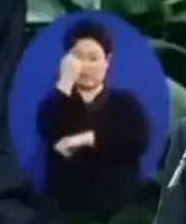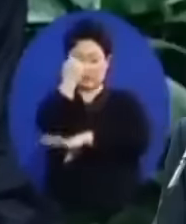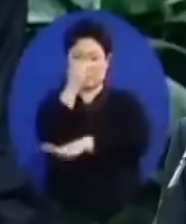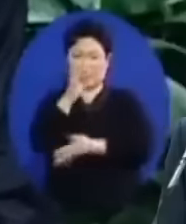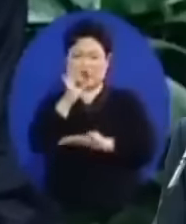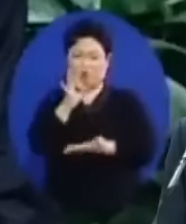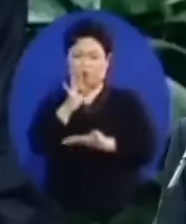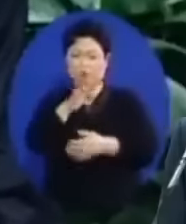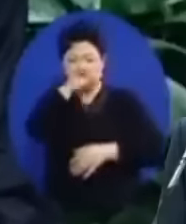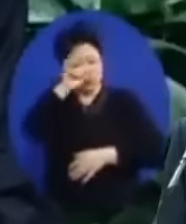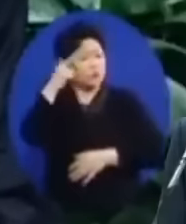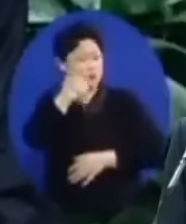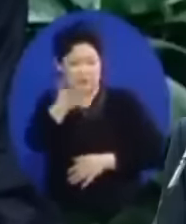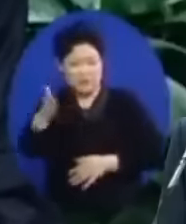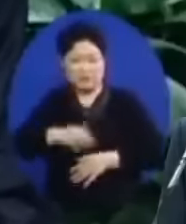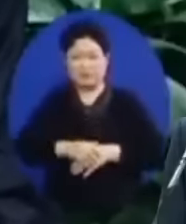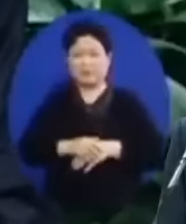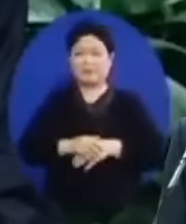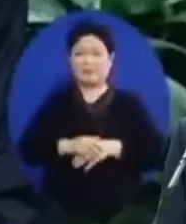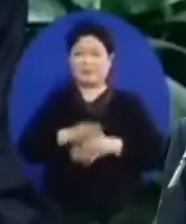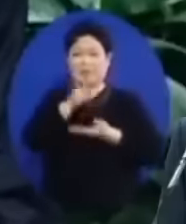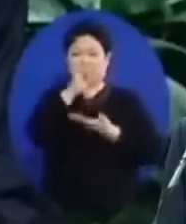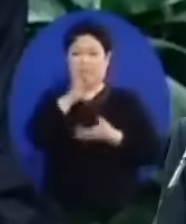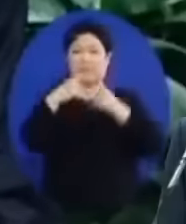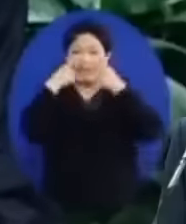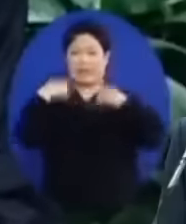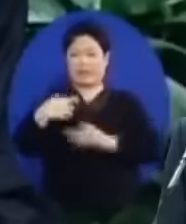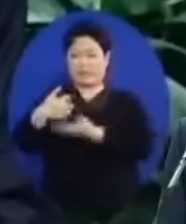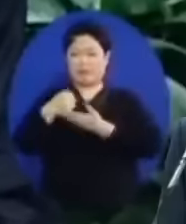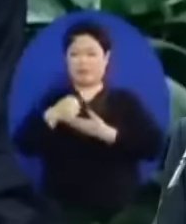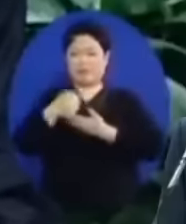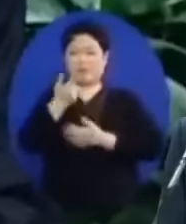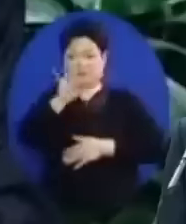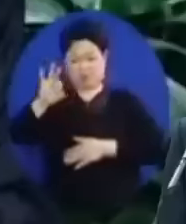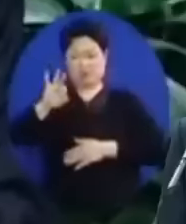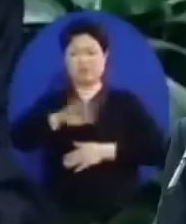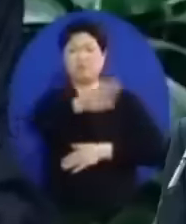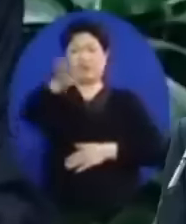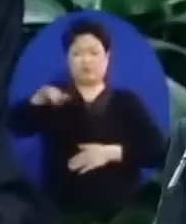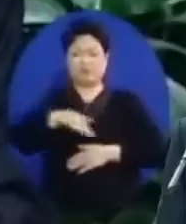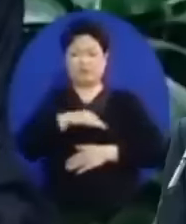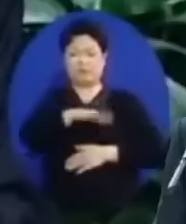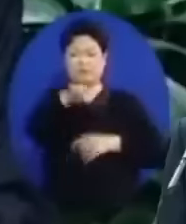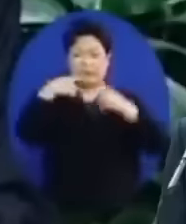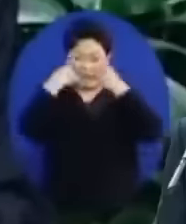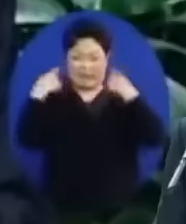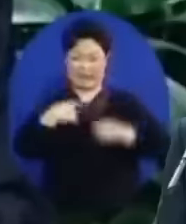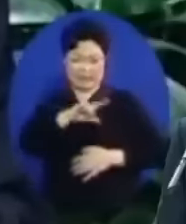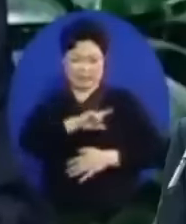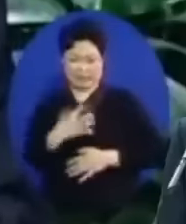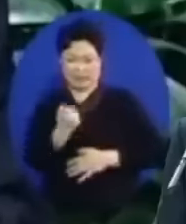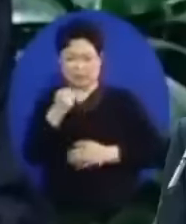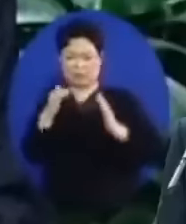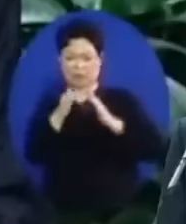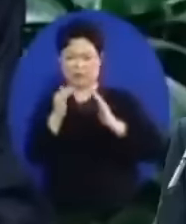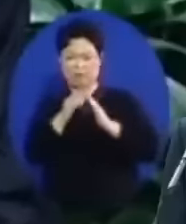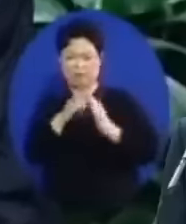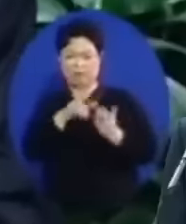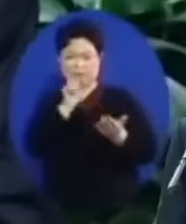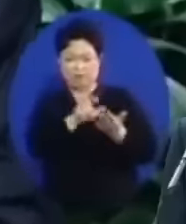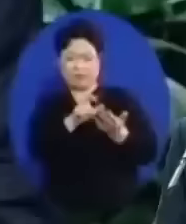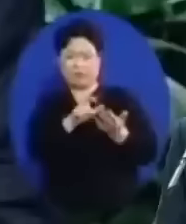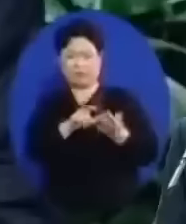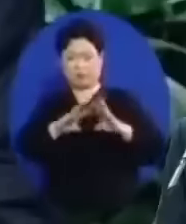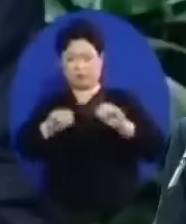좋은 것입니까? 자본주의에는 재산의 개인 소유권을 인정합니다. 우리는 우리 개인 이름으로 집도 등기하고